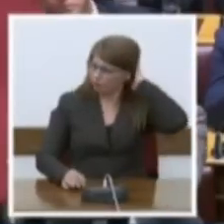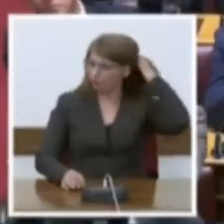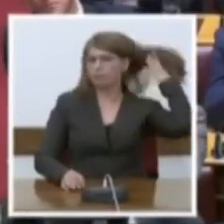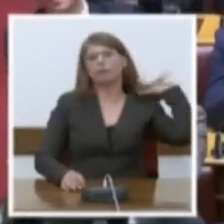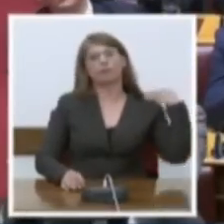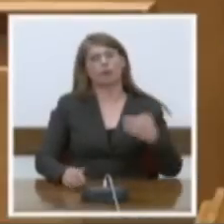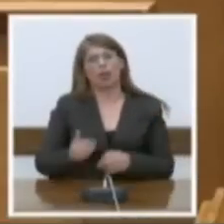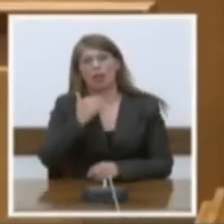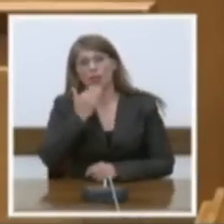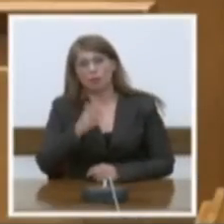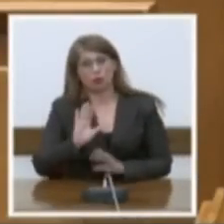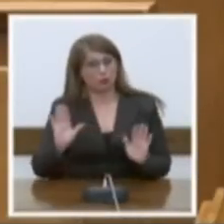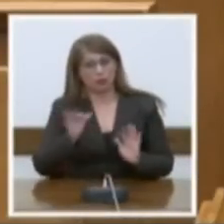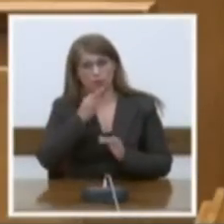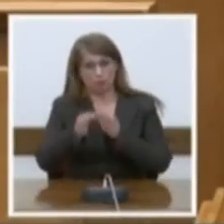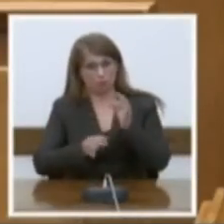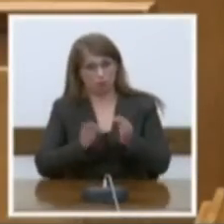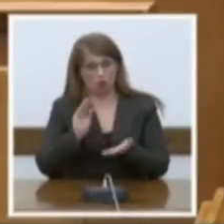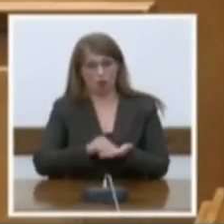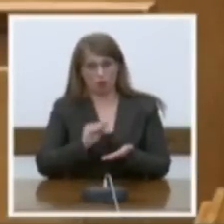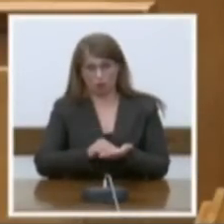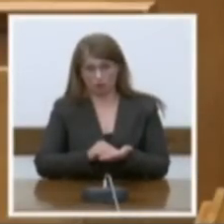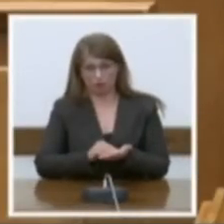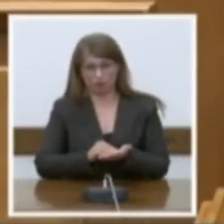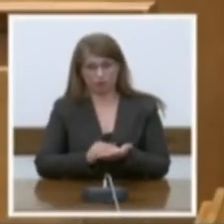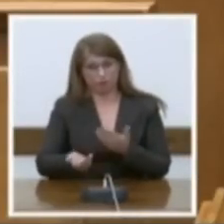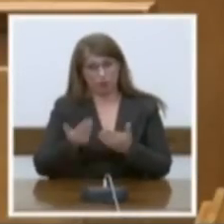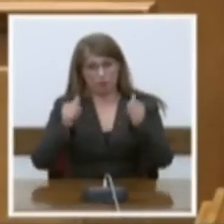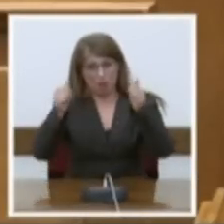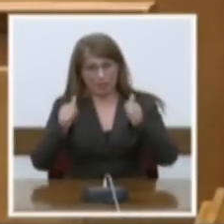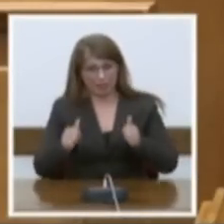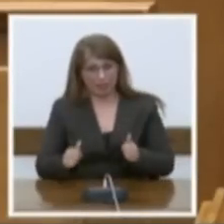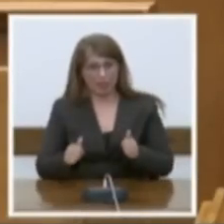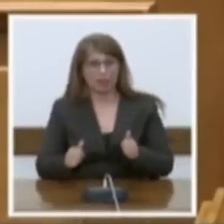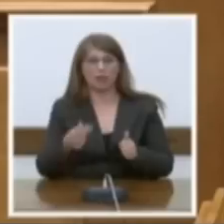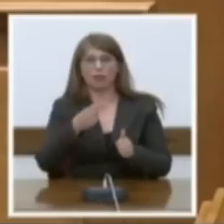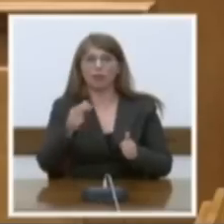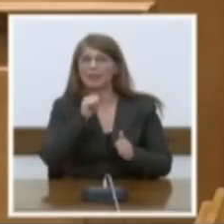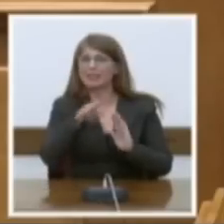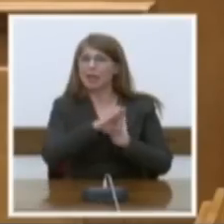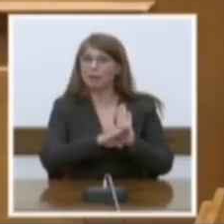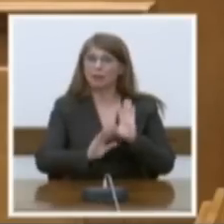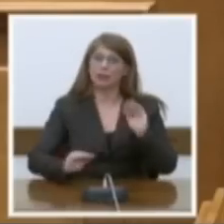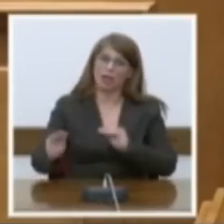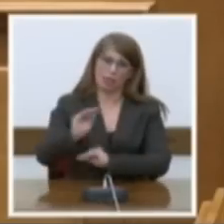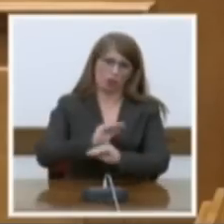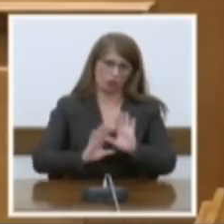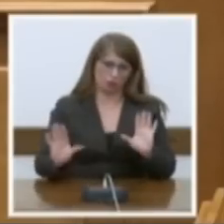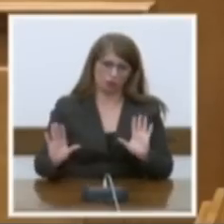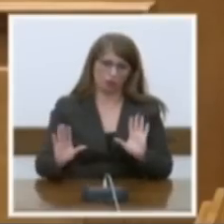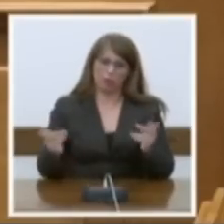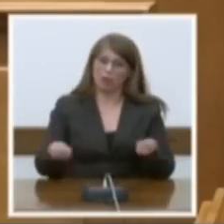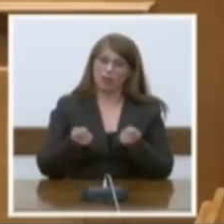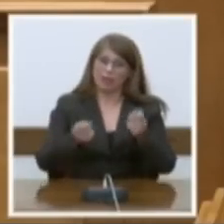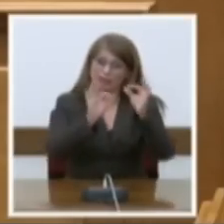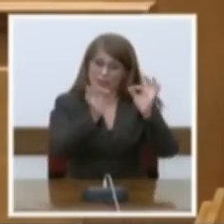να μην σχολιάσω επίσης και την προαναγγελία σας για τη συνταγματική αναθεώρηση. Κάνατε